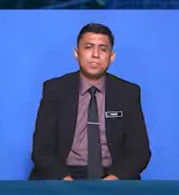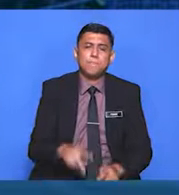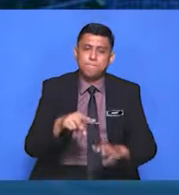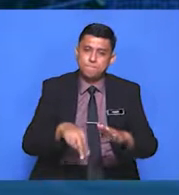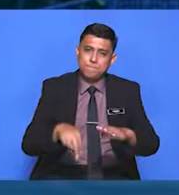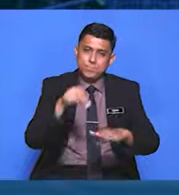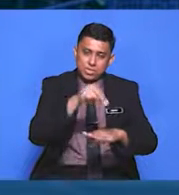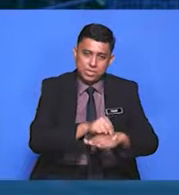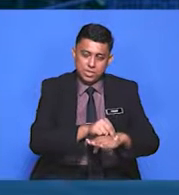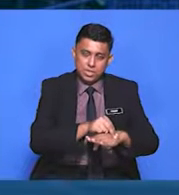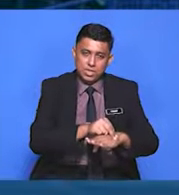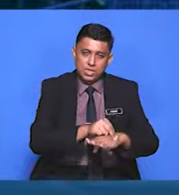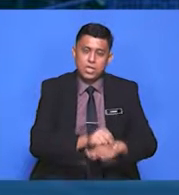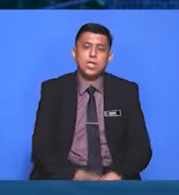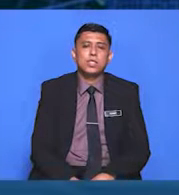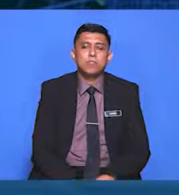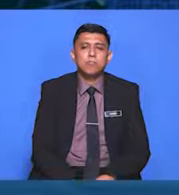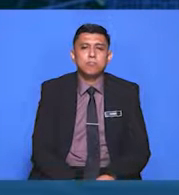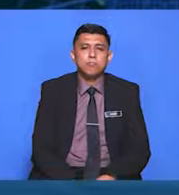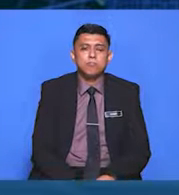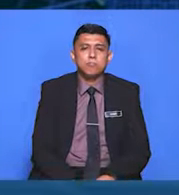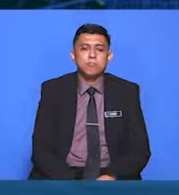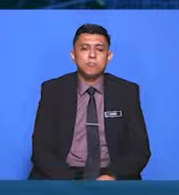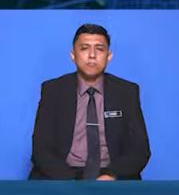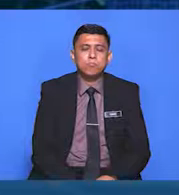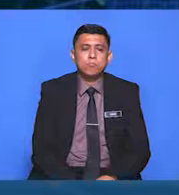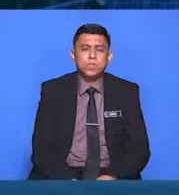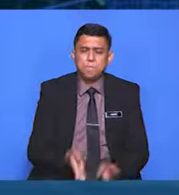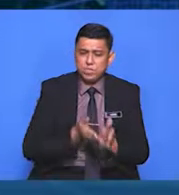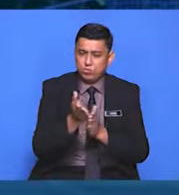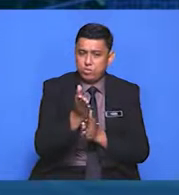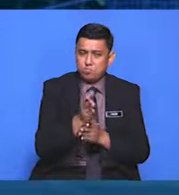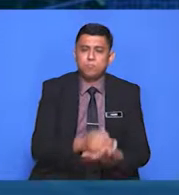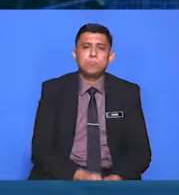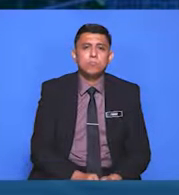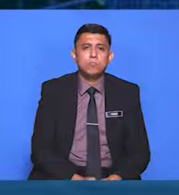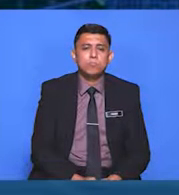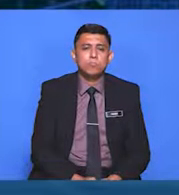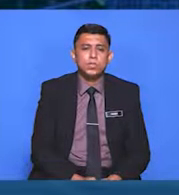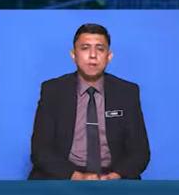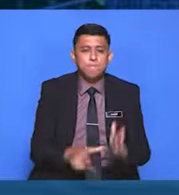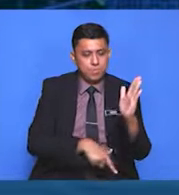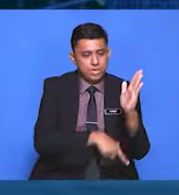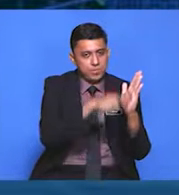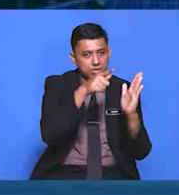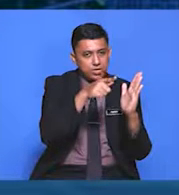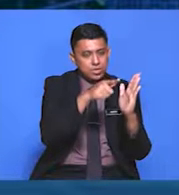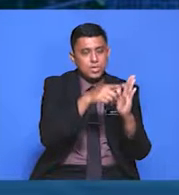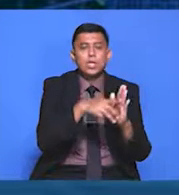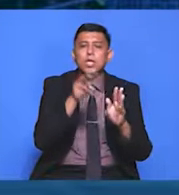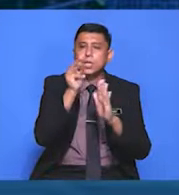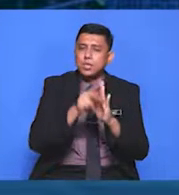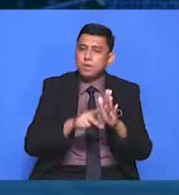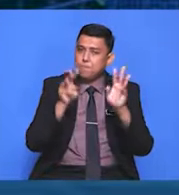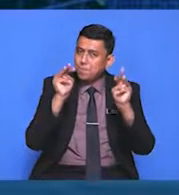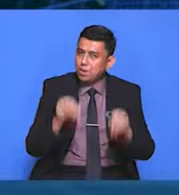peningkatan permintaan aggregate yang berterusan melebihi